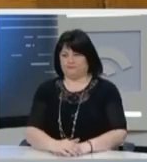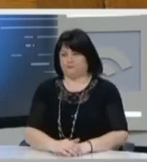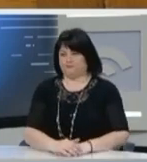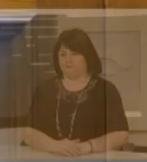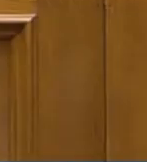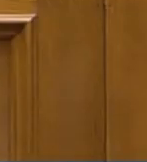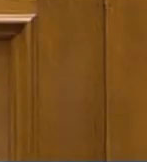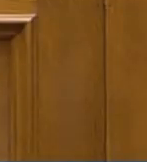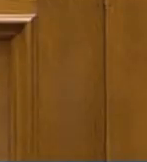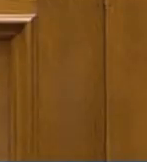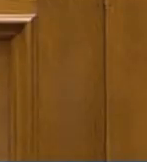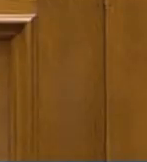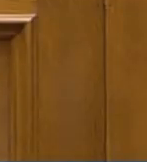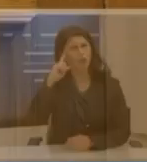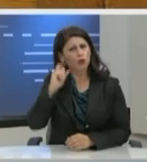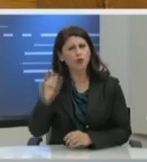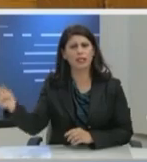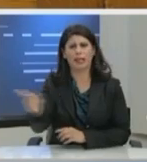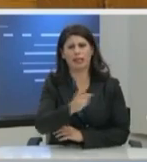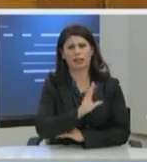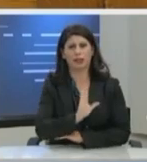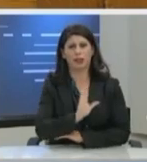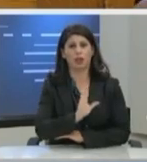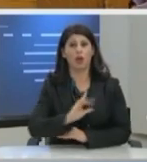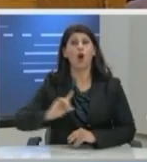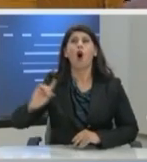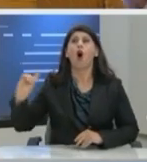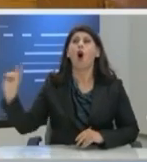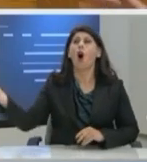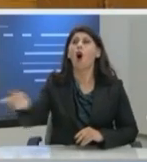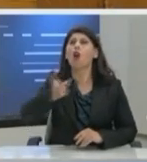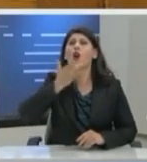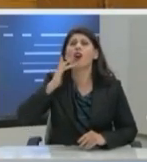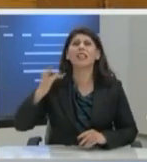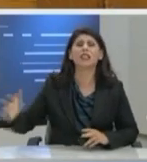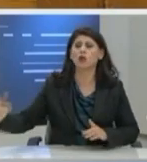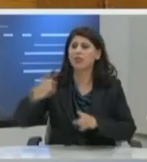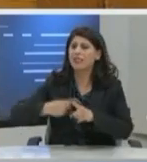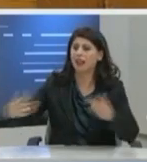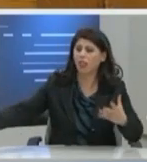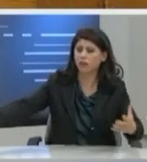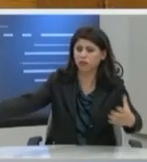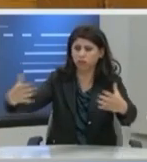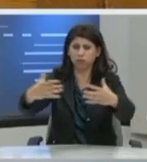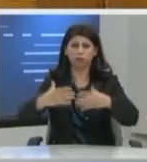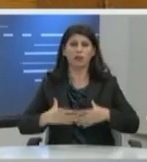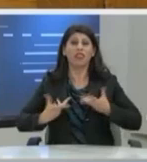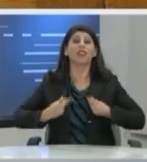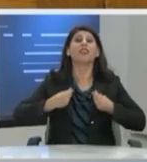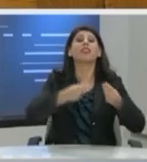Τελεία και παύλα, το ξέρετε αυτό. Όλο το χρυσάφι της Ελλάδος να μου κουβαλήσετε, δεν